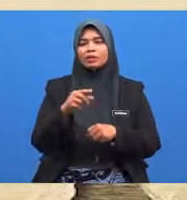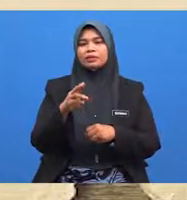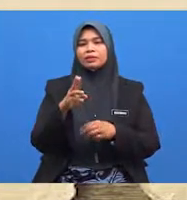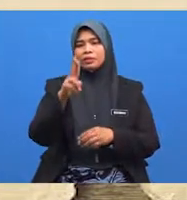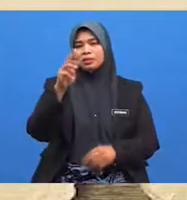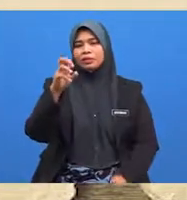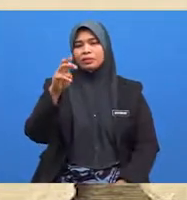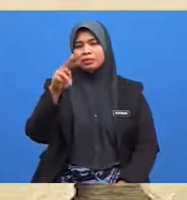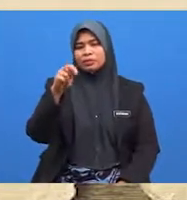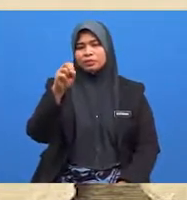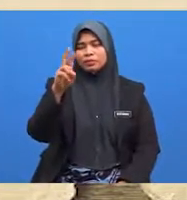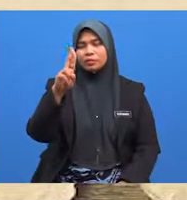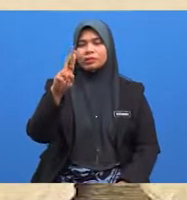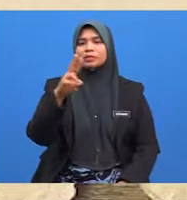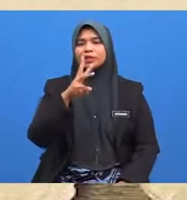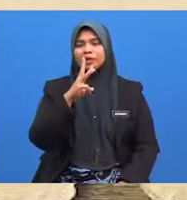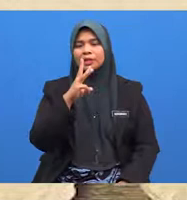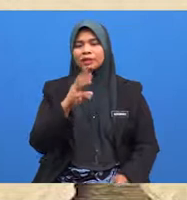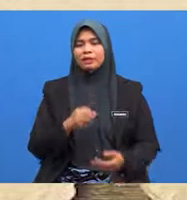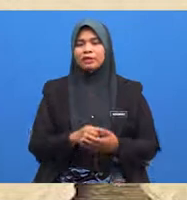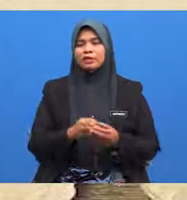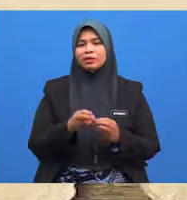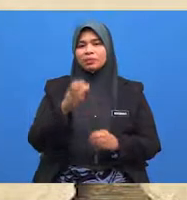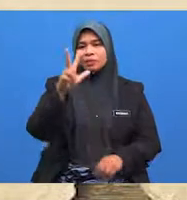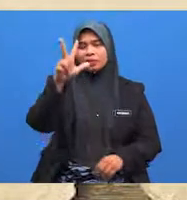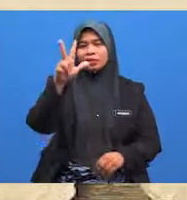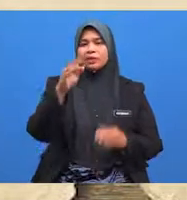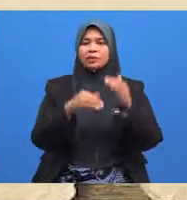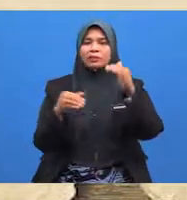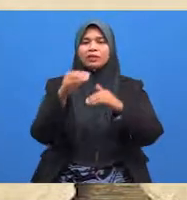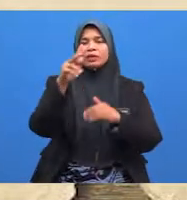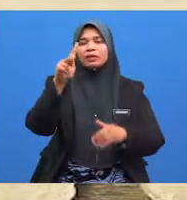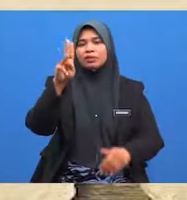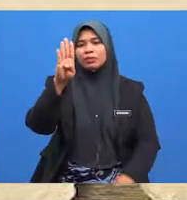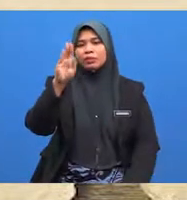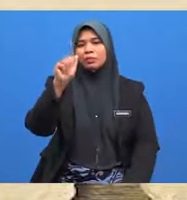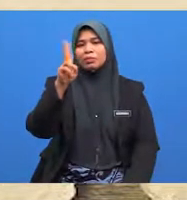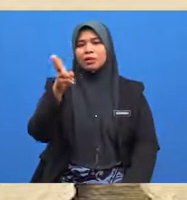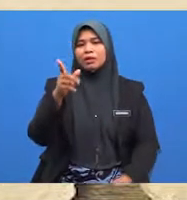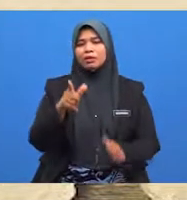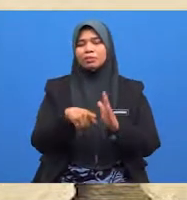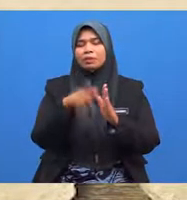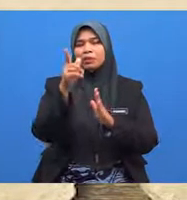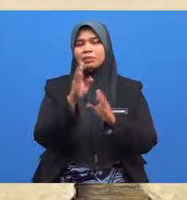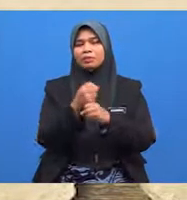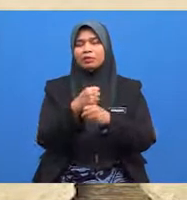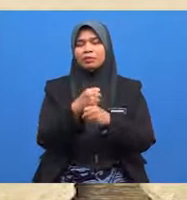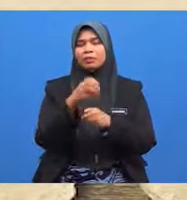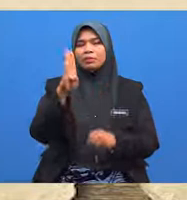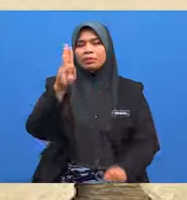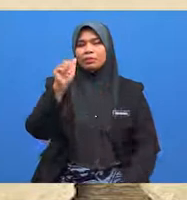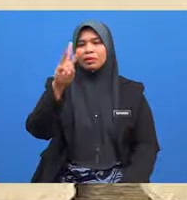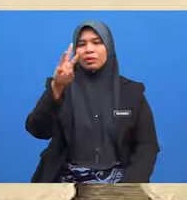dalam seni bina, binaan kubah lebih berbentuk bawang, binaan menara sebagai